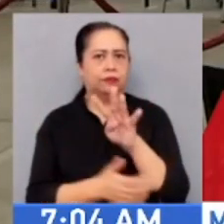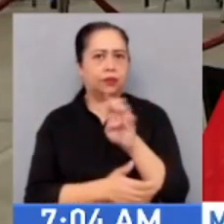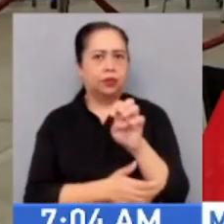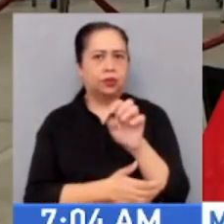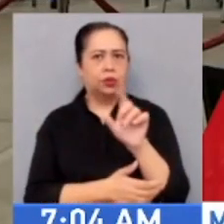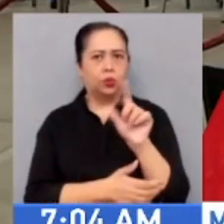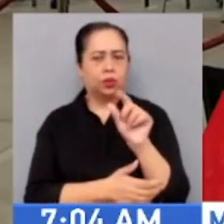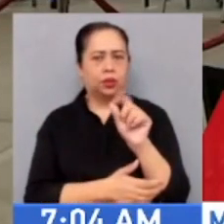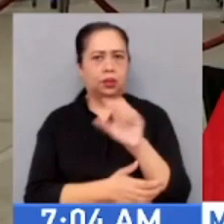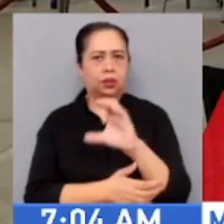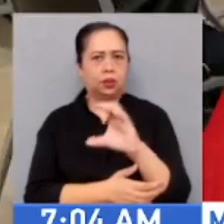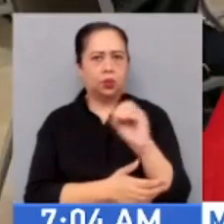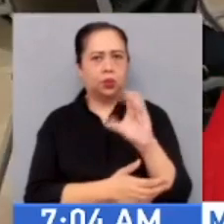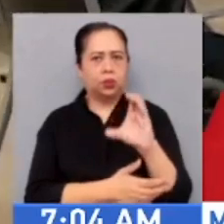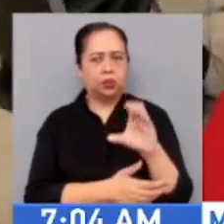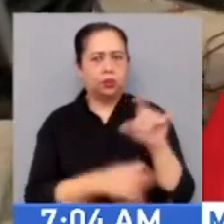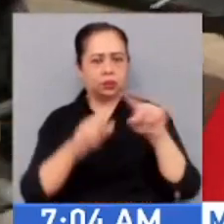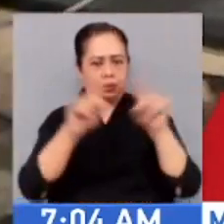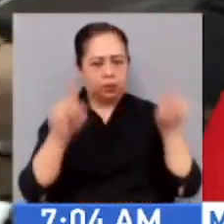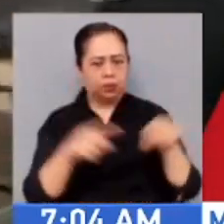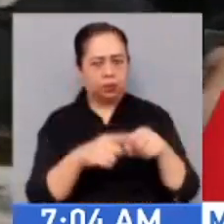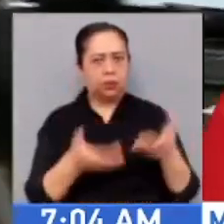na ang nasa PPCRV.